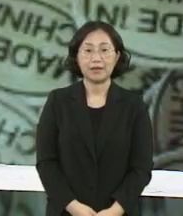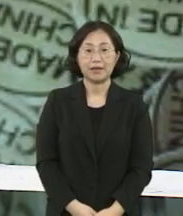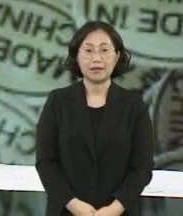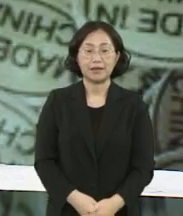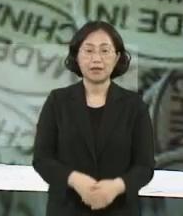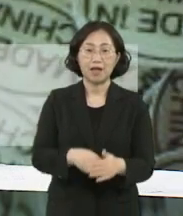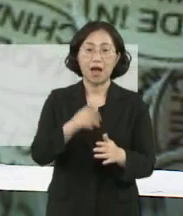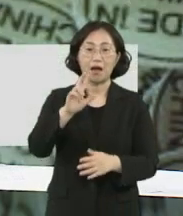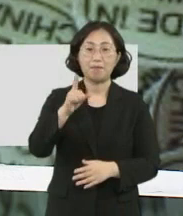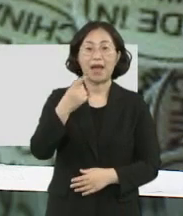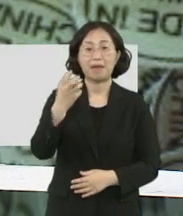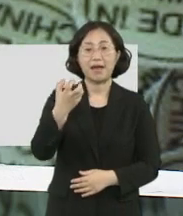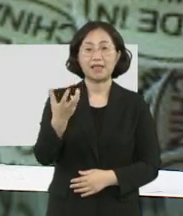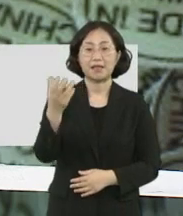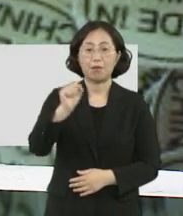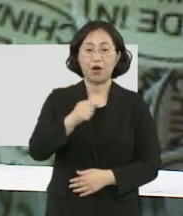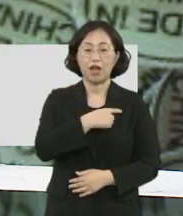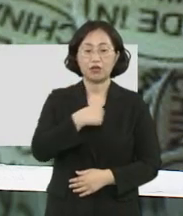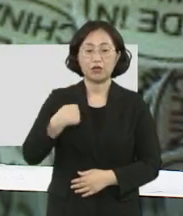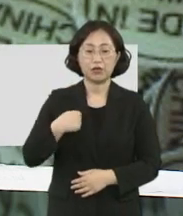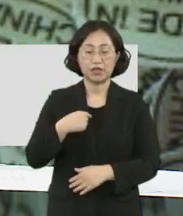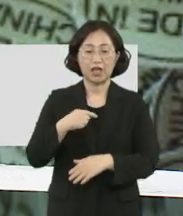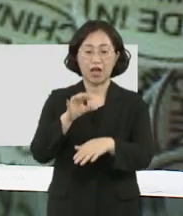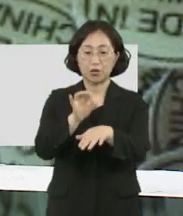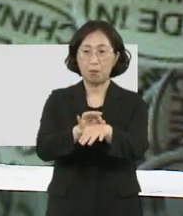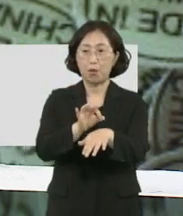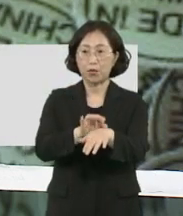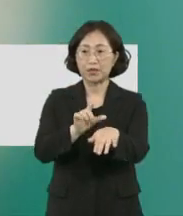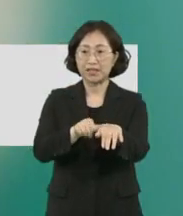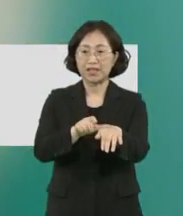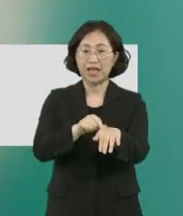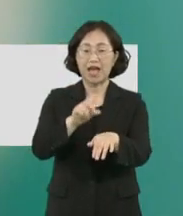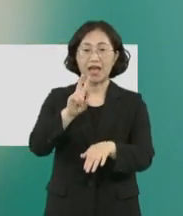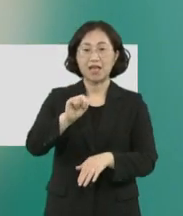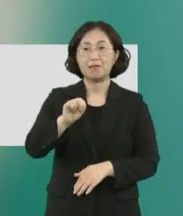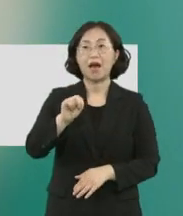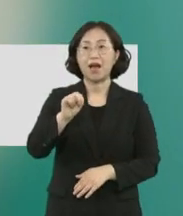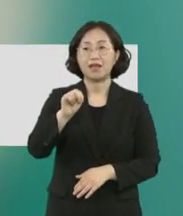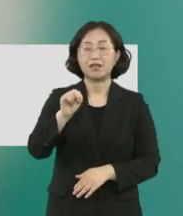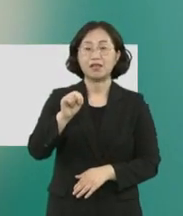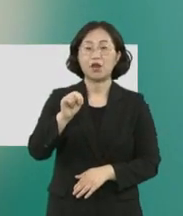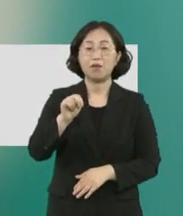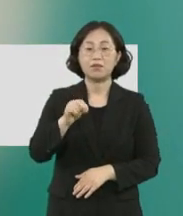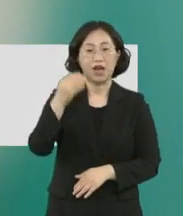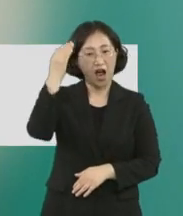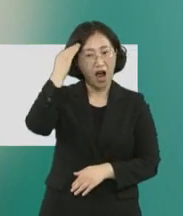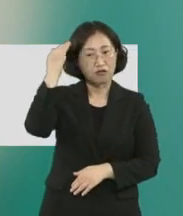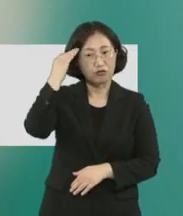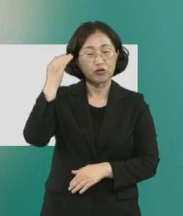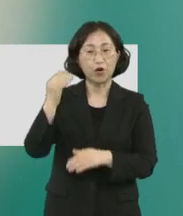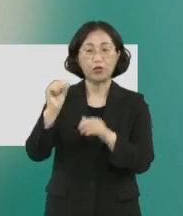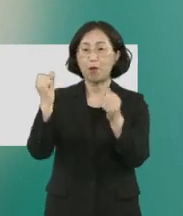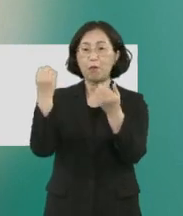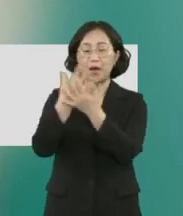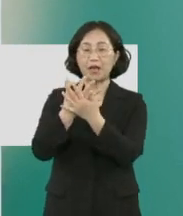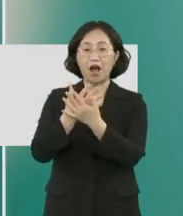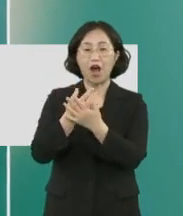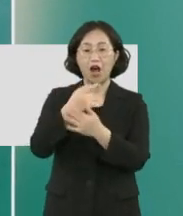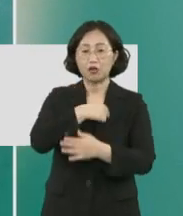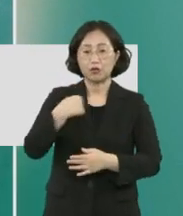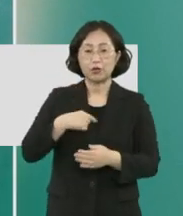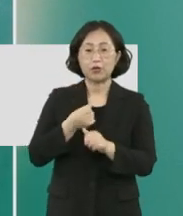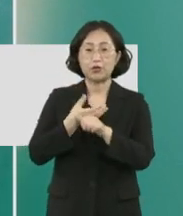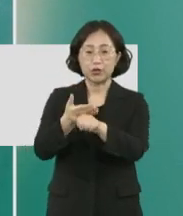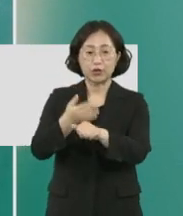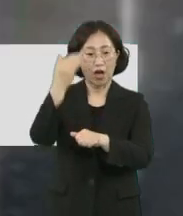시가 180억 원 상당의 중국산 손목시계 62만 점을 국산으로 둔갑시켜 중동으로 수출하거나